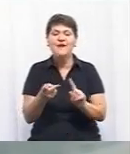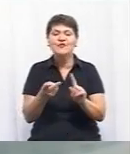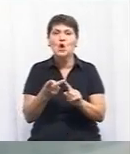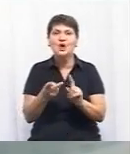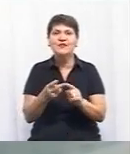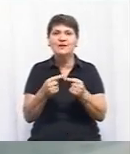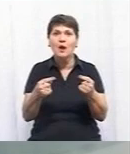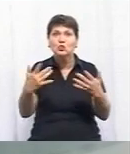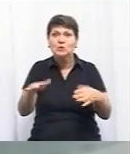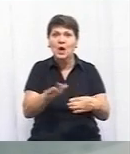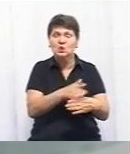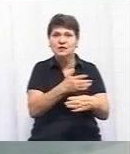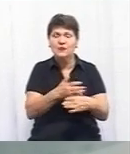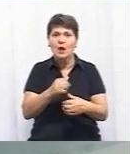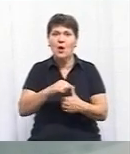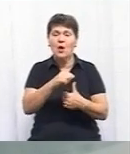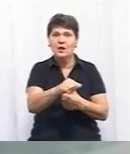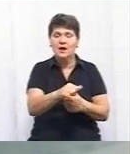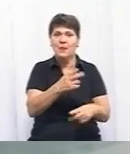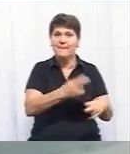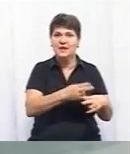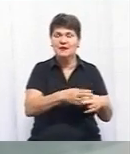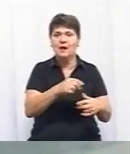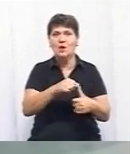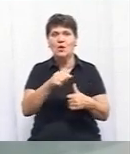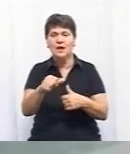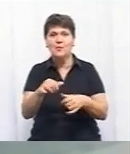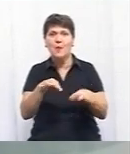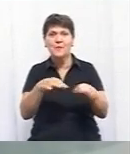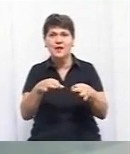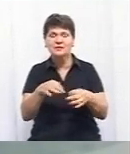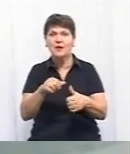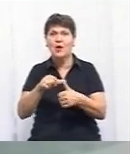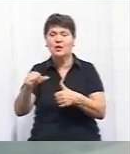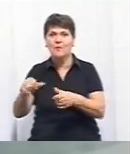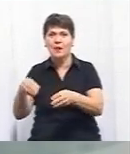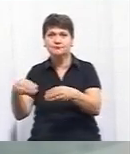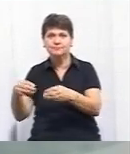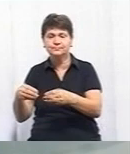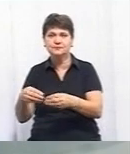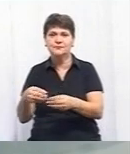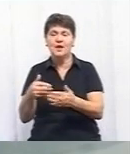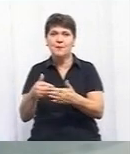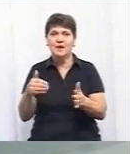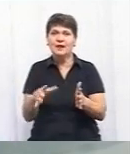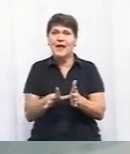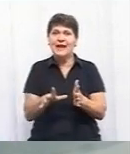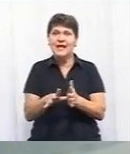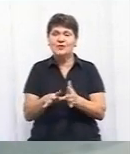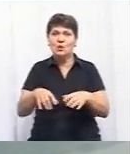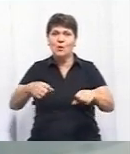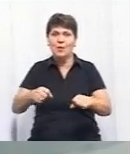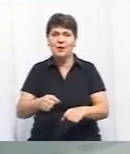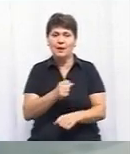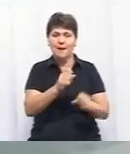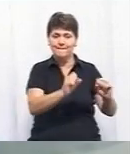металічні речі, окремо пластик, окремо мають бути пакети. Тобто перед електромобілем стоять кілька мішків. Так.